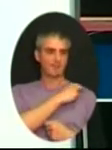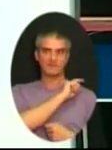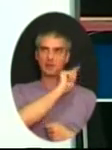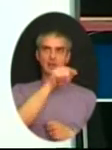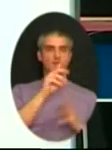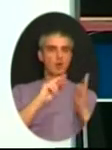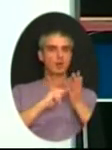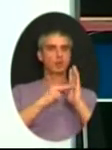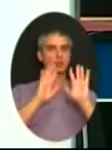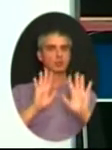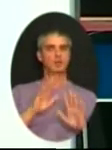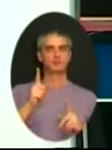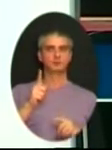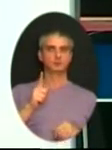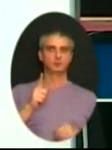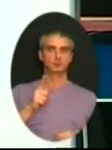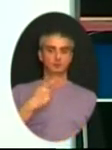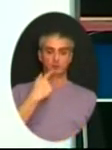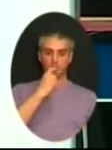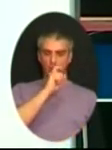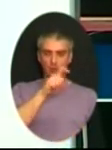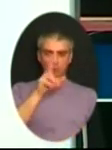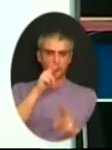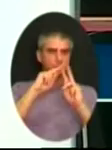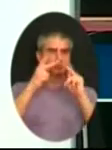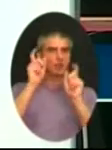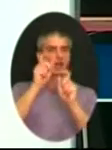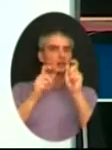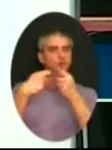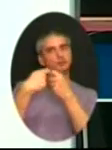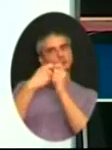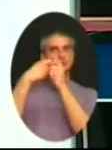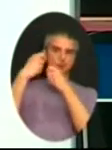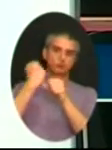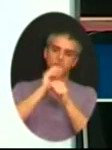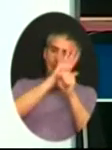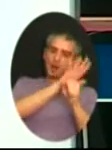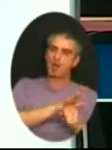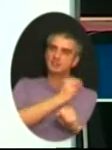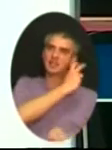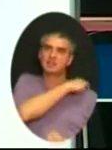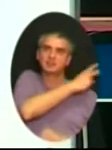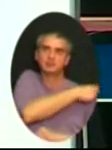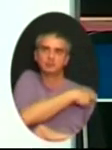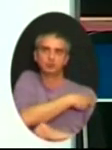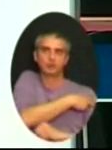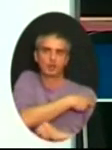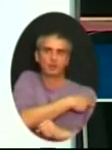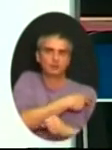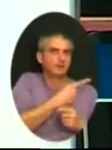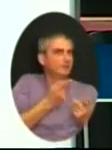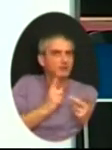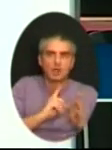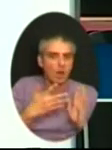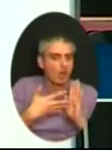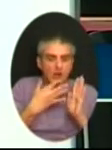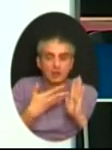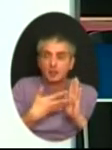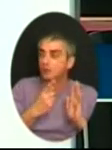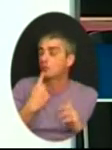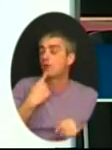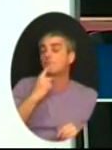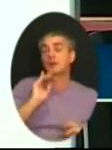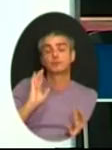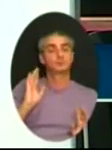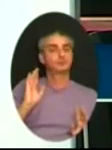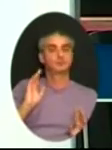טלוויזיה יאשים שיש כל מיני מקורבים שמפעילים לחץ על קציני משטרה, וזה לא הוא יחקר. הוא אמר מקורבים, הוא אמר...